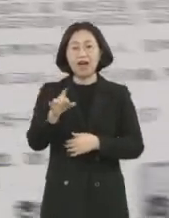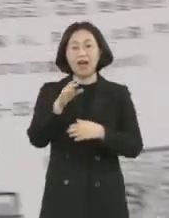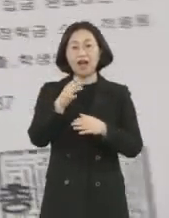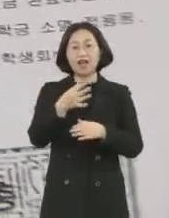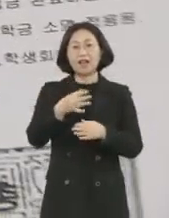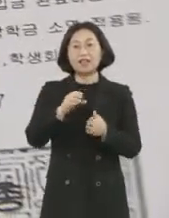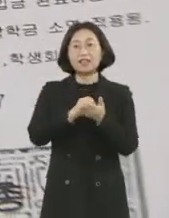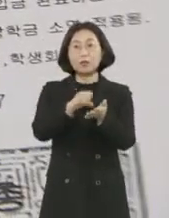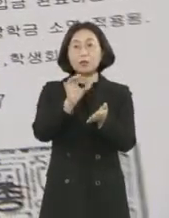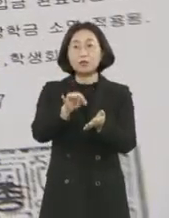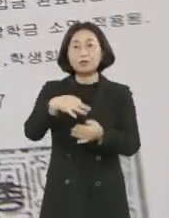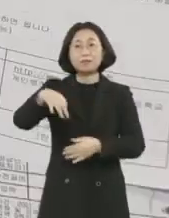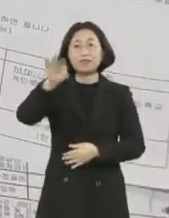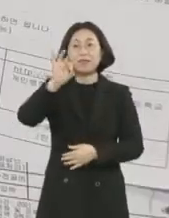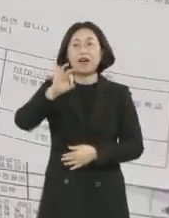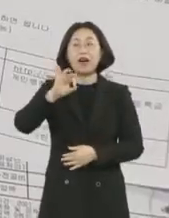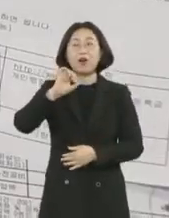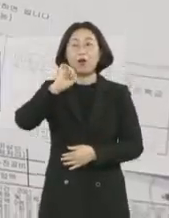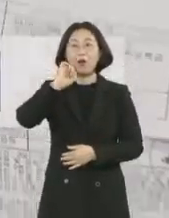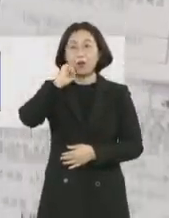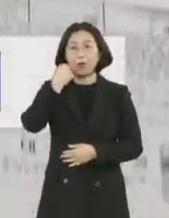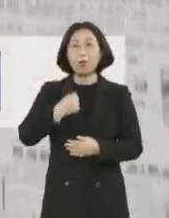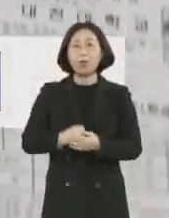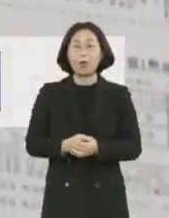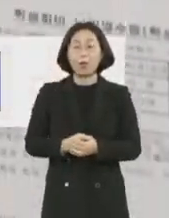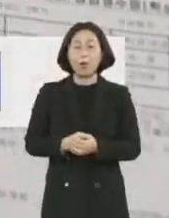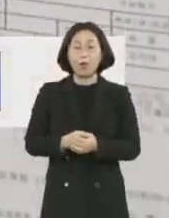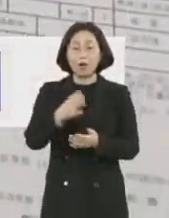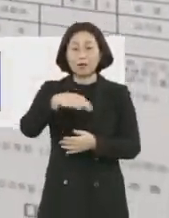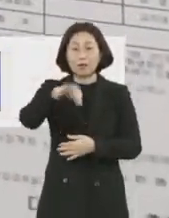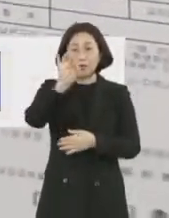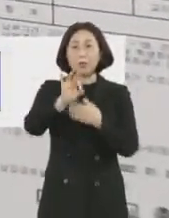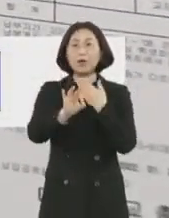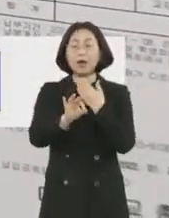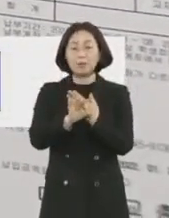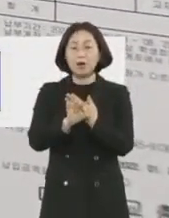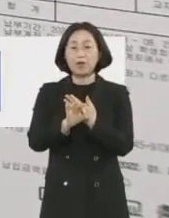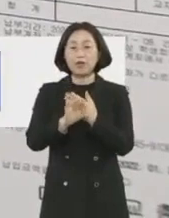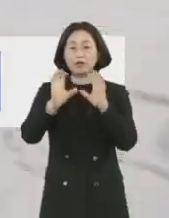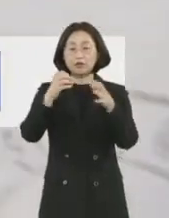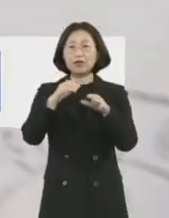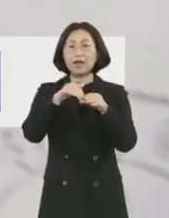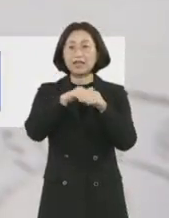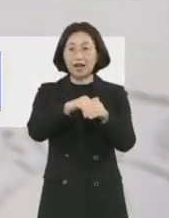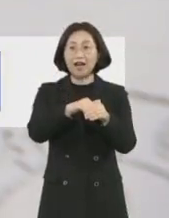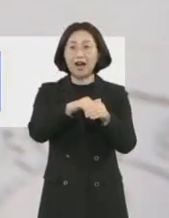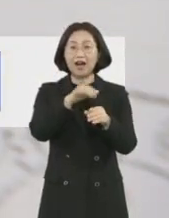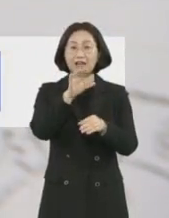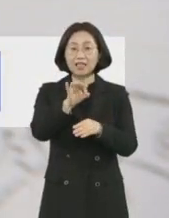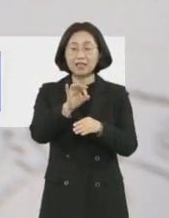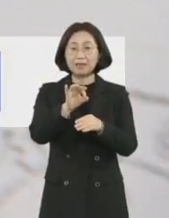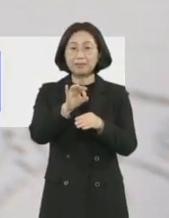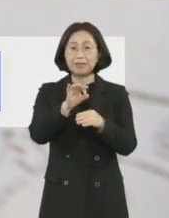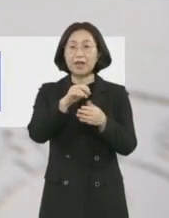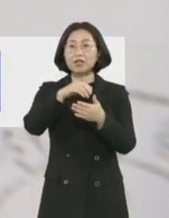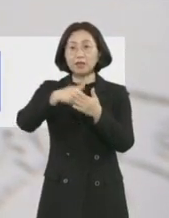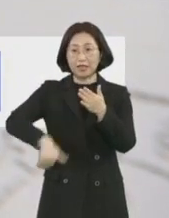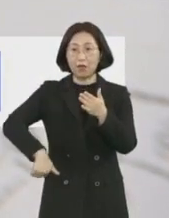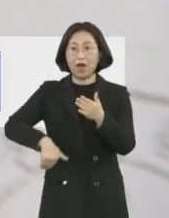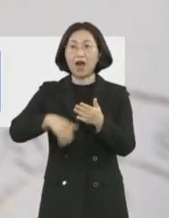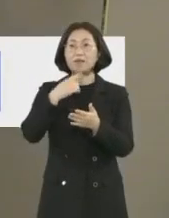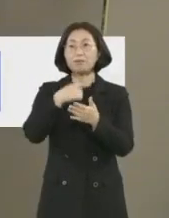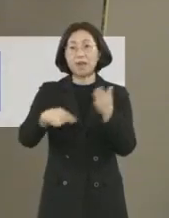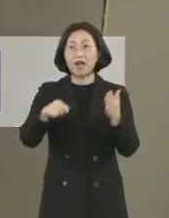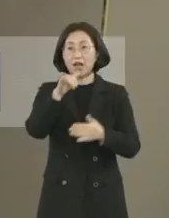없는 선택입니다. 인상 결정 시 학생들에게 학자금이 지급되는 국가장학금 2유형 대상에서 제외되는 불이익을 받게